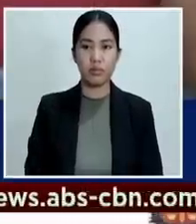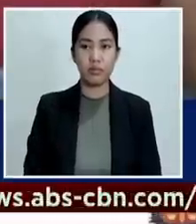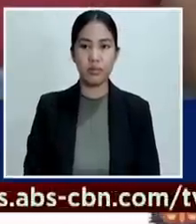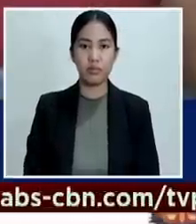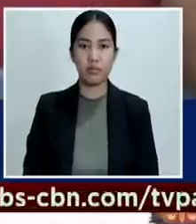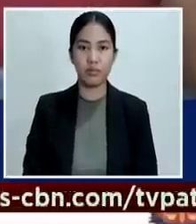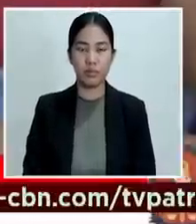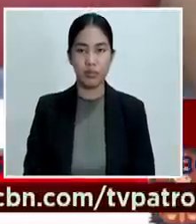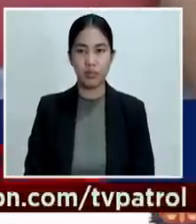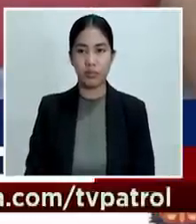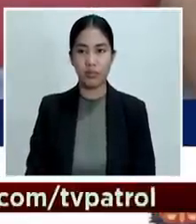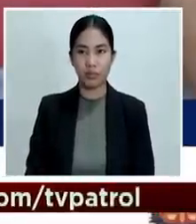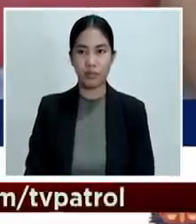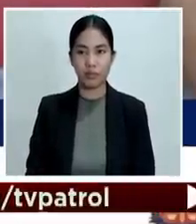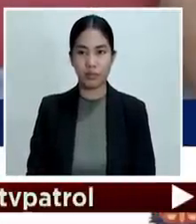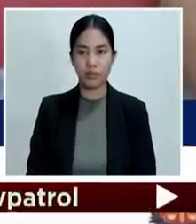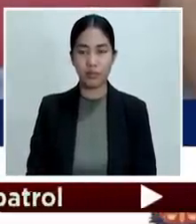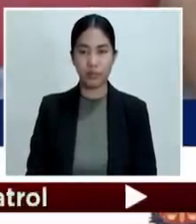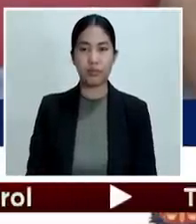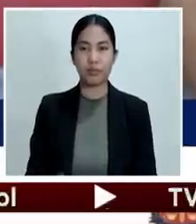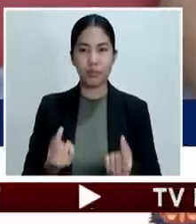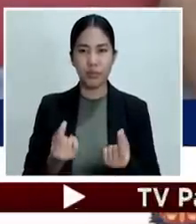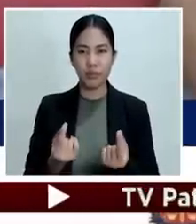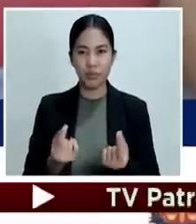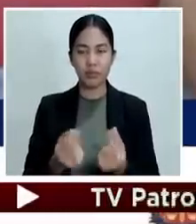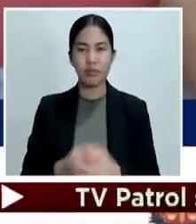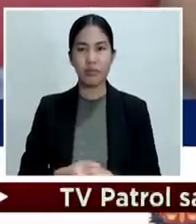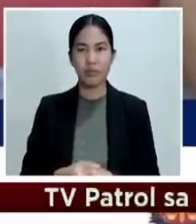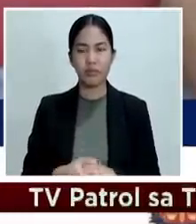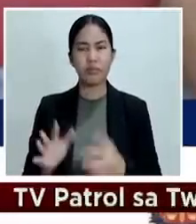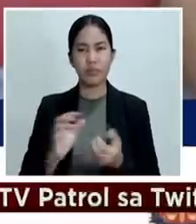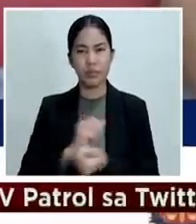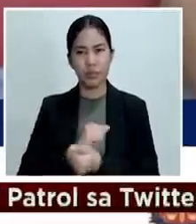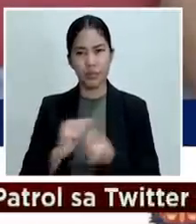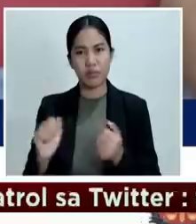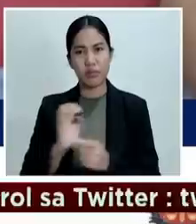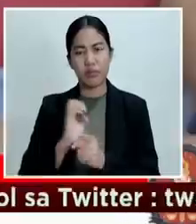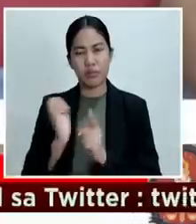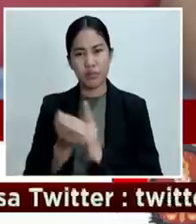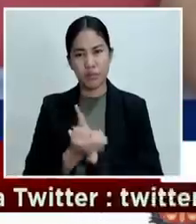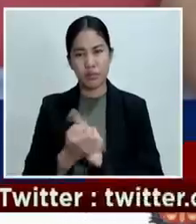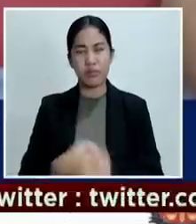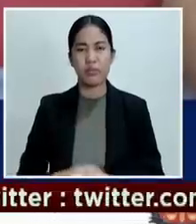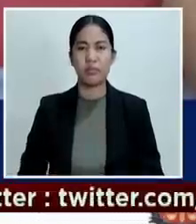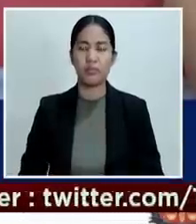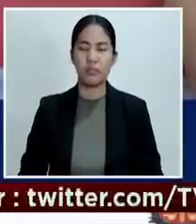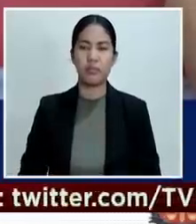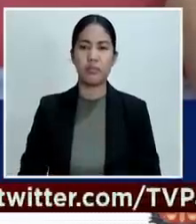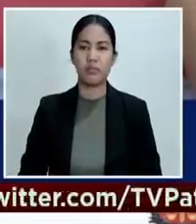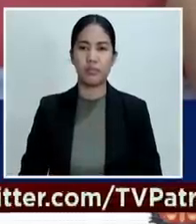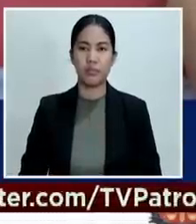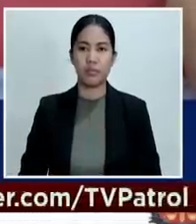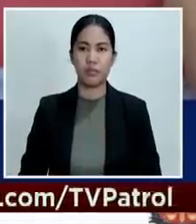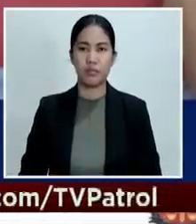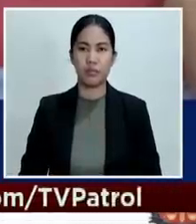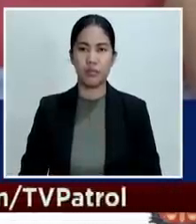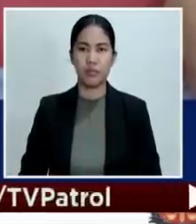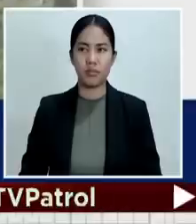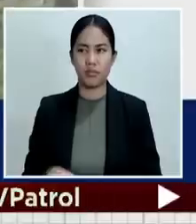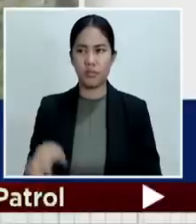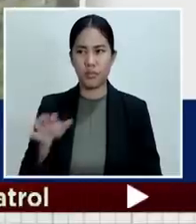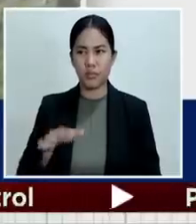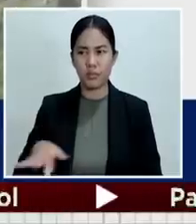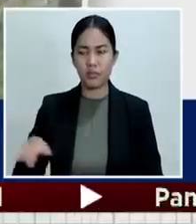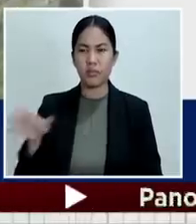nila, pinagbabakbak lang kalikasan namin, kinabuhan po wala ng mga sagradong lugar. Yung